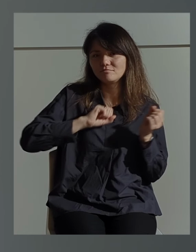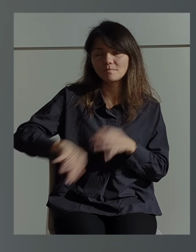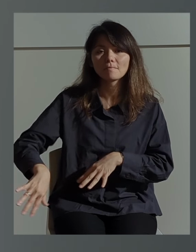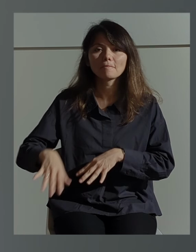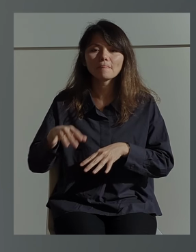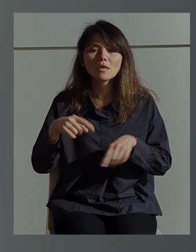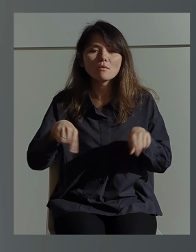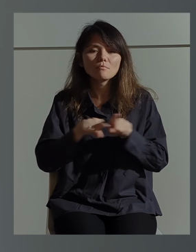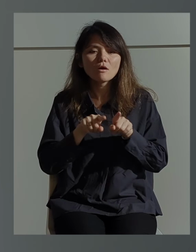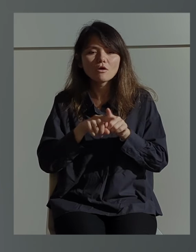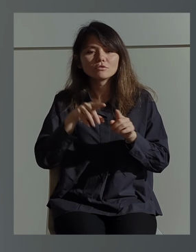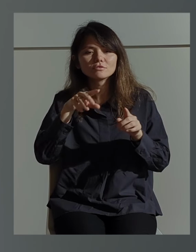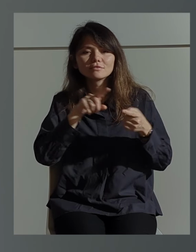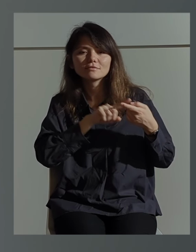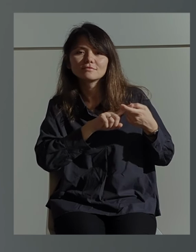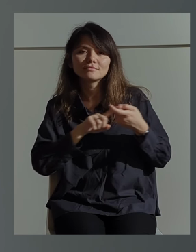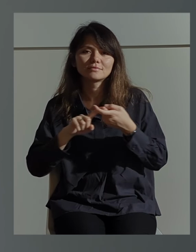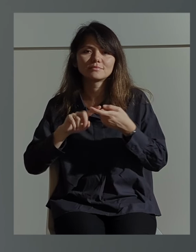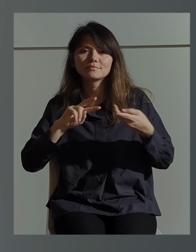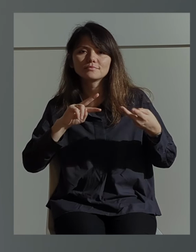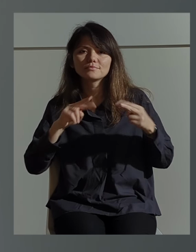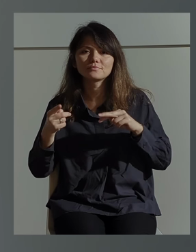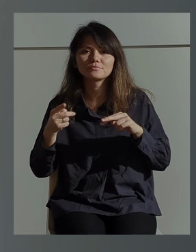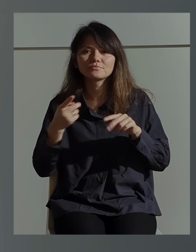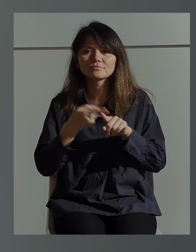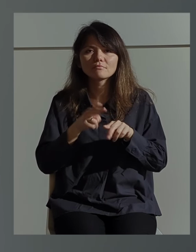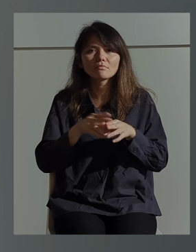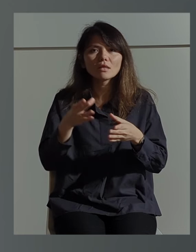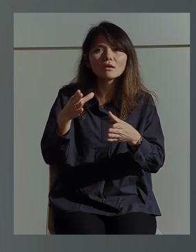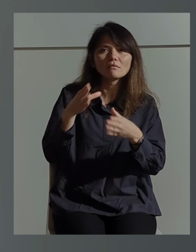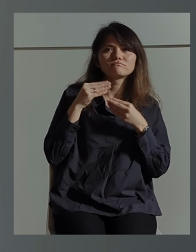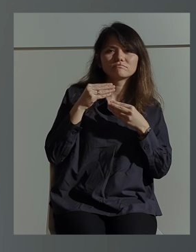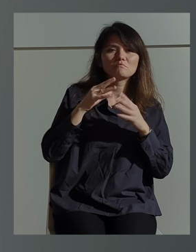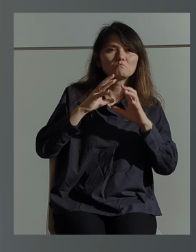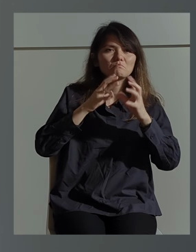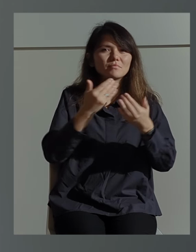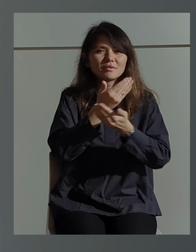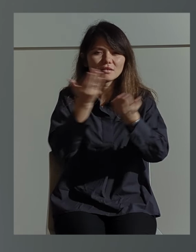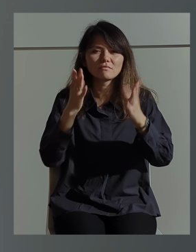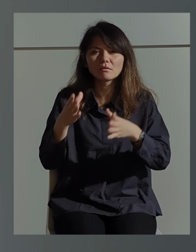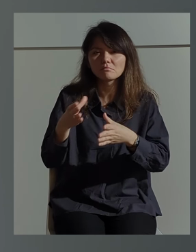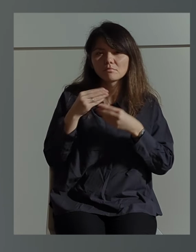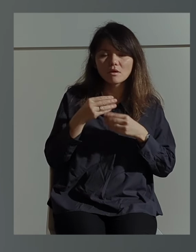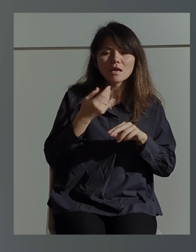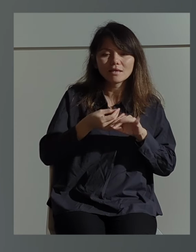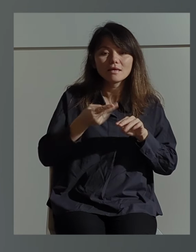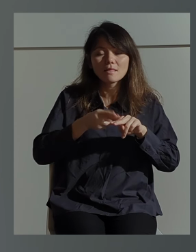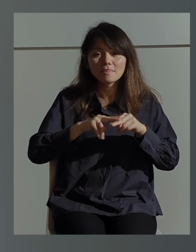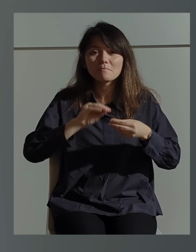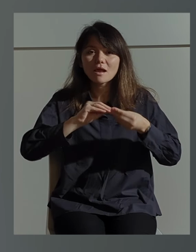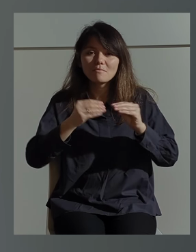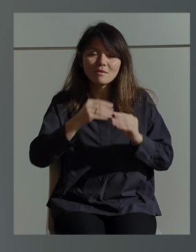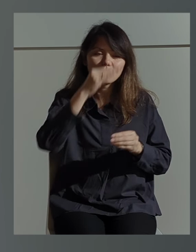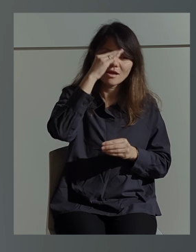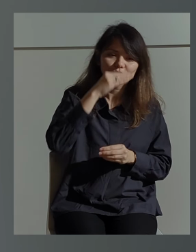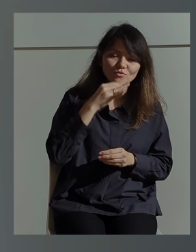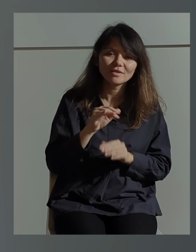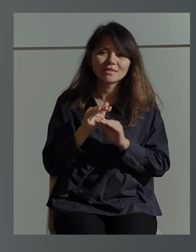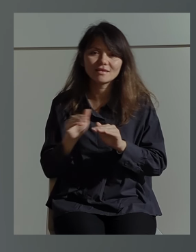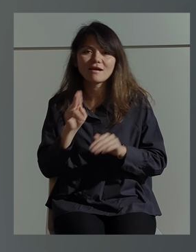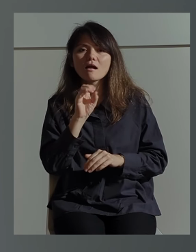ним как бы сбрасывает и гнёт мироздания и вот эту проблему от сов и детей которую ставит